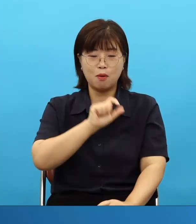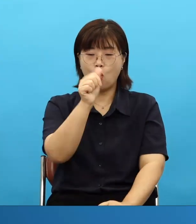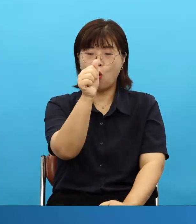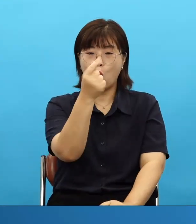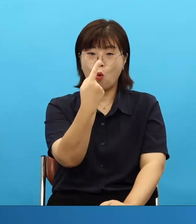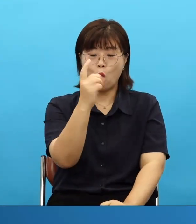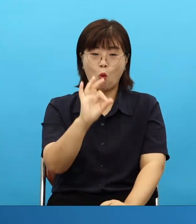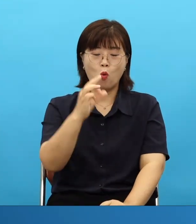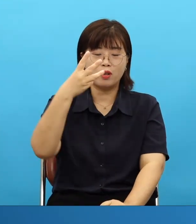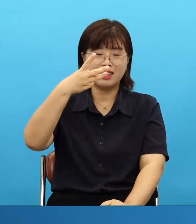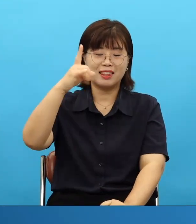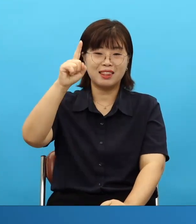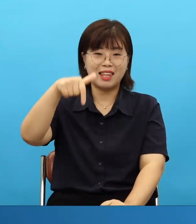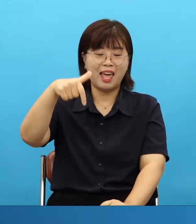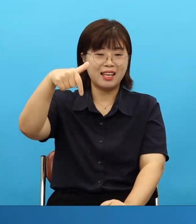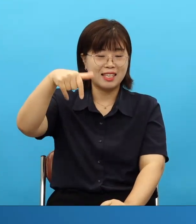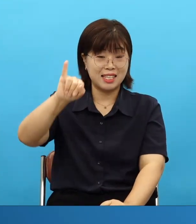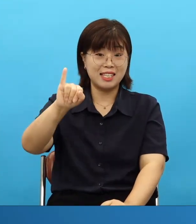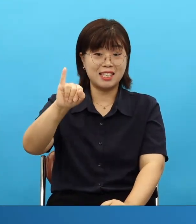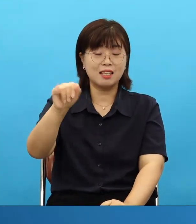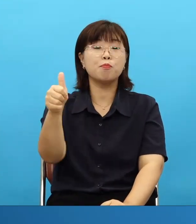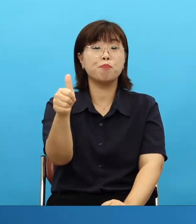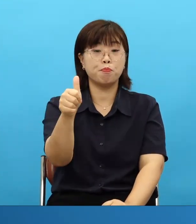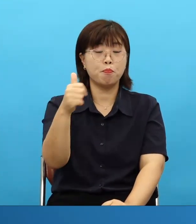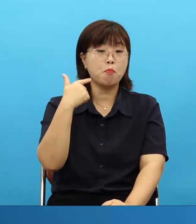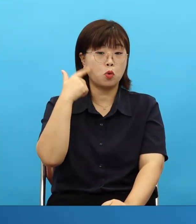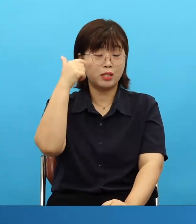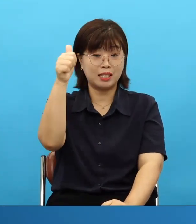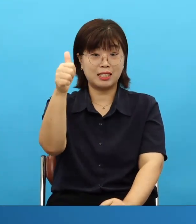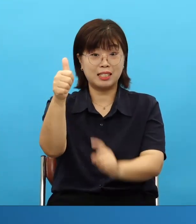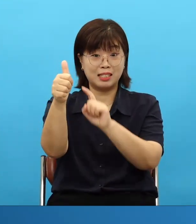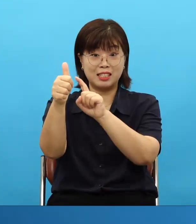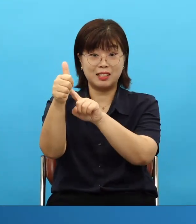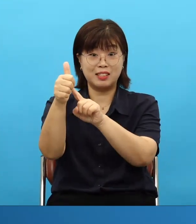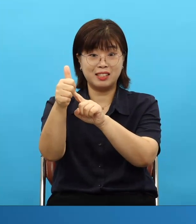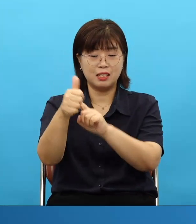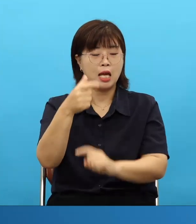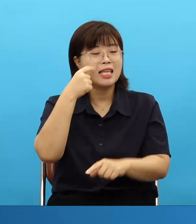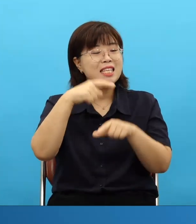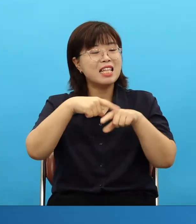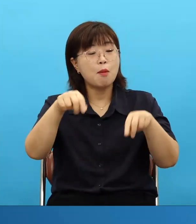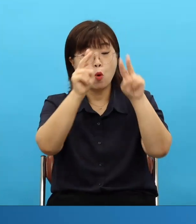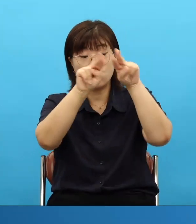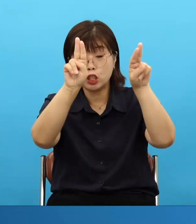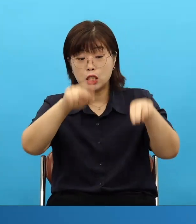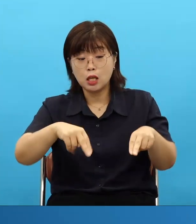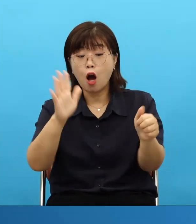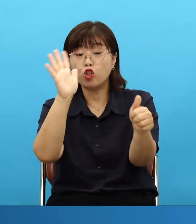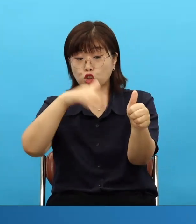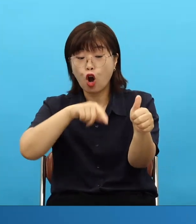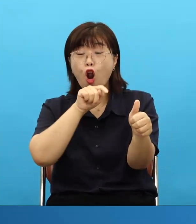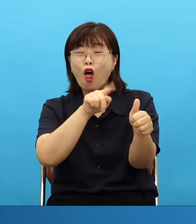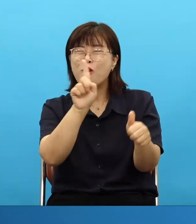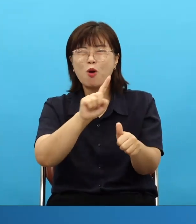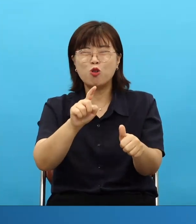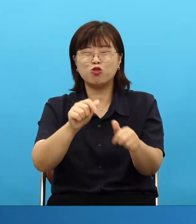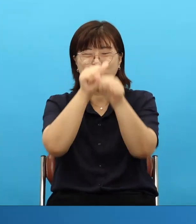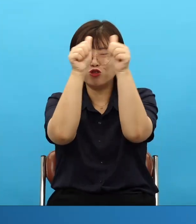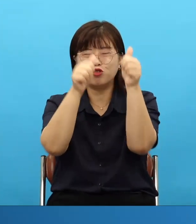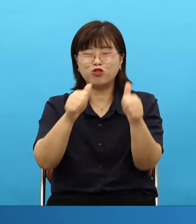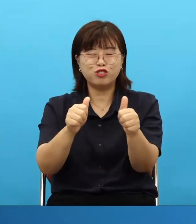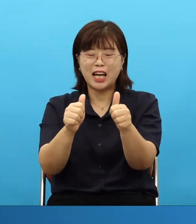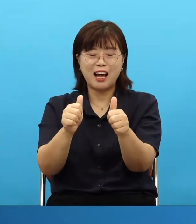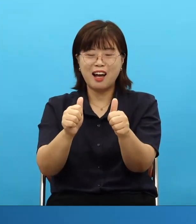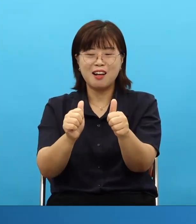General Assembly moderator was a person by the name of Hong Taek-gi. 일본 신사에 절하는 거는 우상 숭배가 아니고